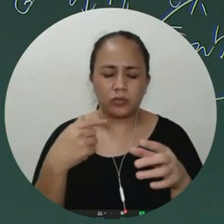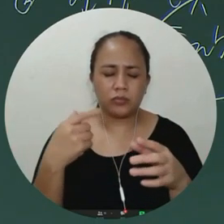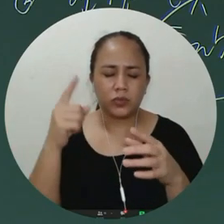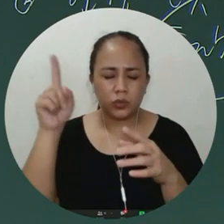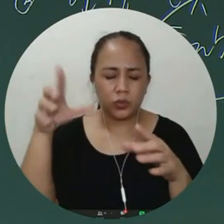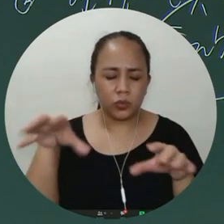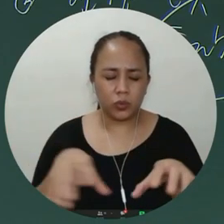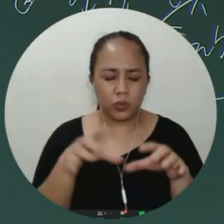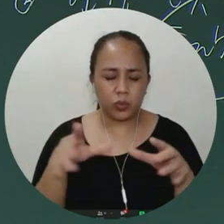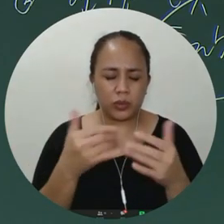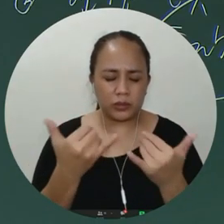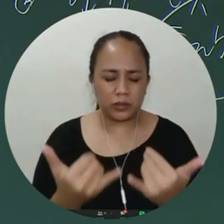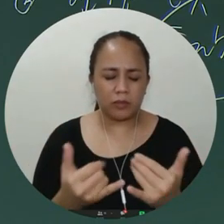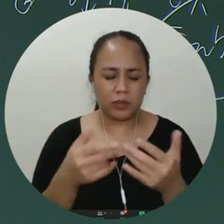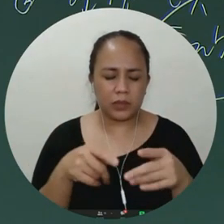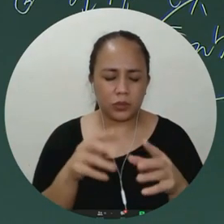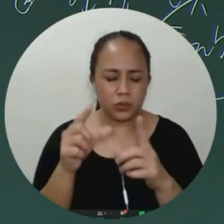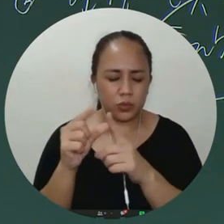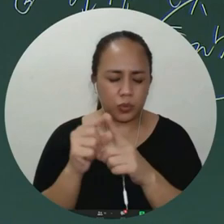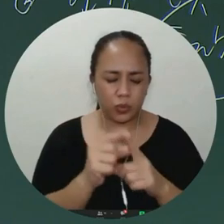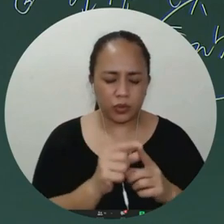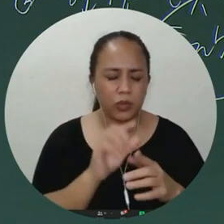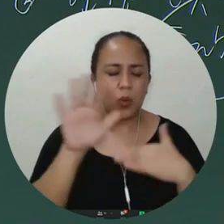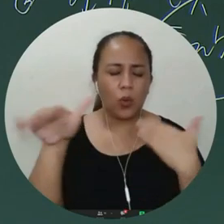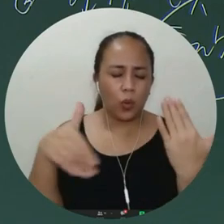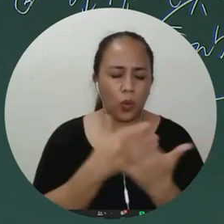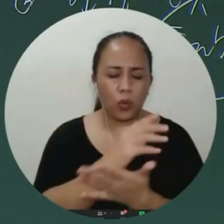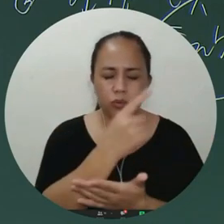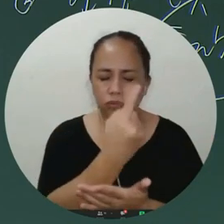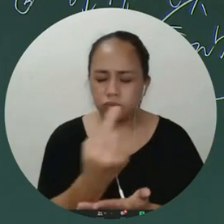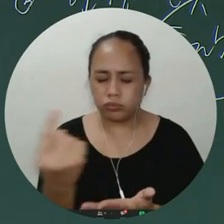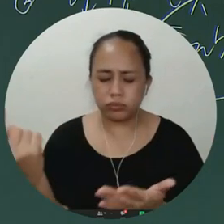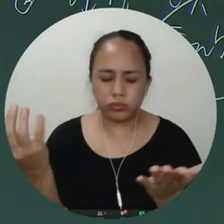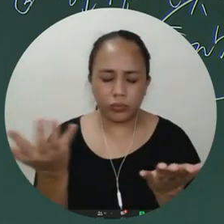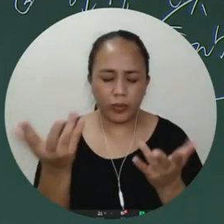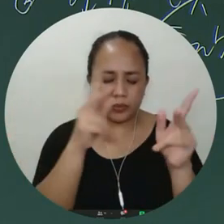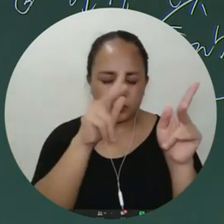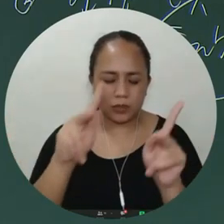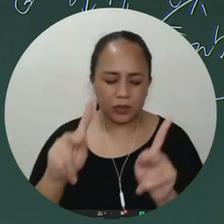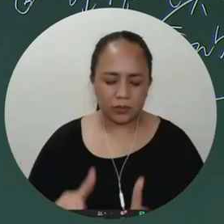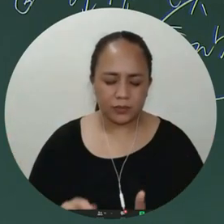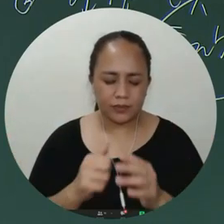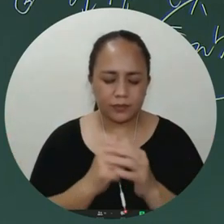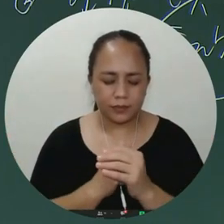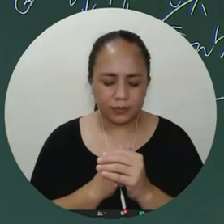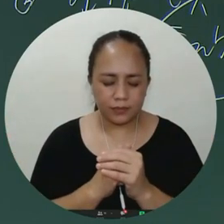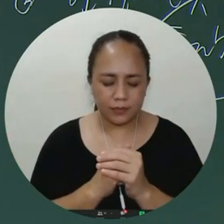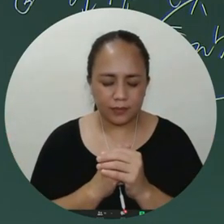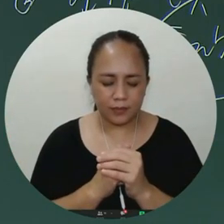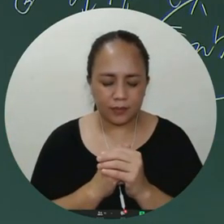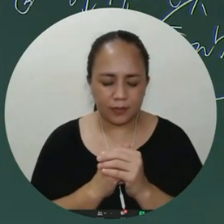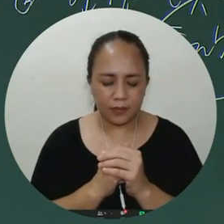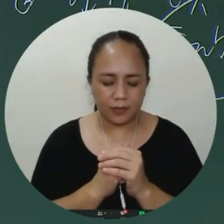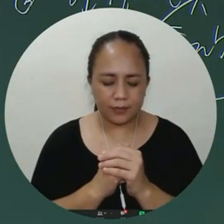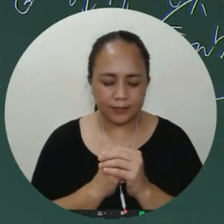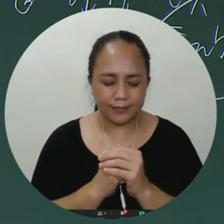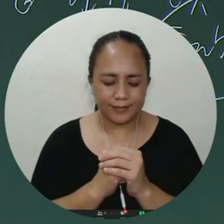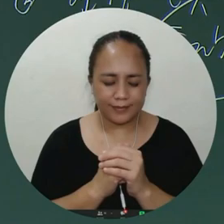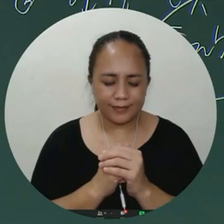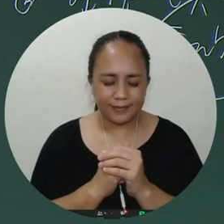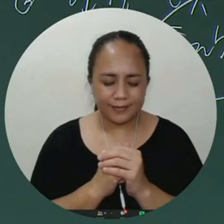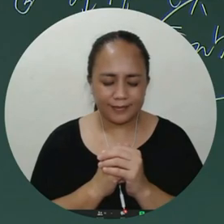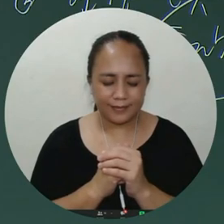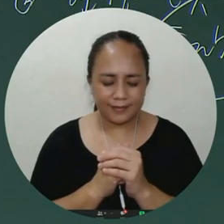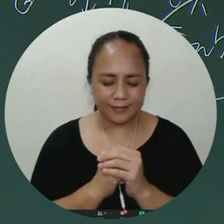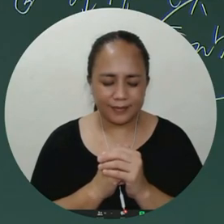things than these. May this word be upon all those individuals who are in Palawan. 우리는 할 수 없지만 주의 성령은 믿는 자에게 역사한 줄로